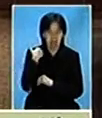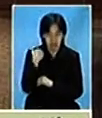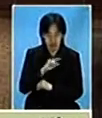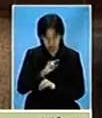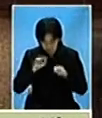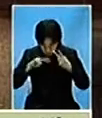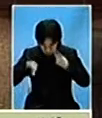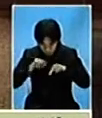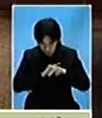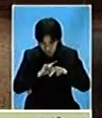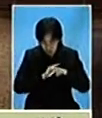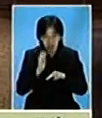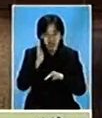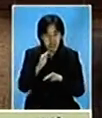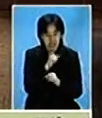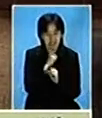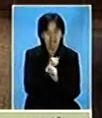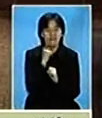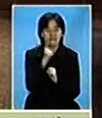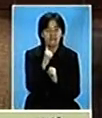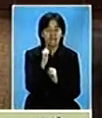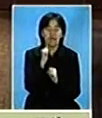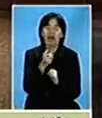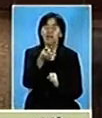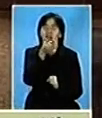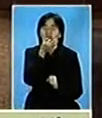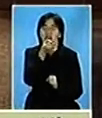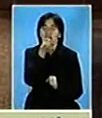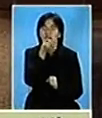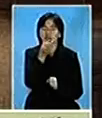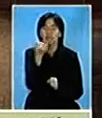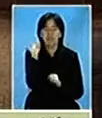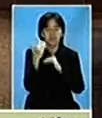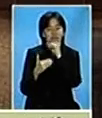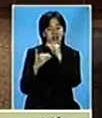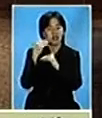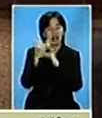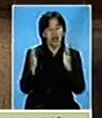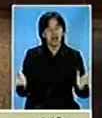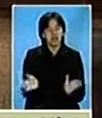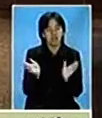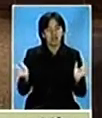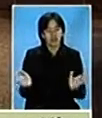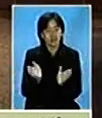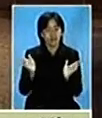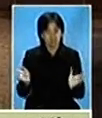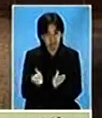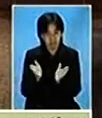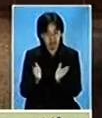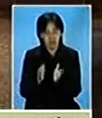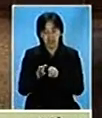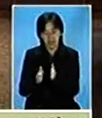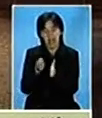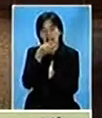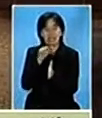แลเพื่อเกิดความสมบูรณ์ในการประกอบวิชาชีพและในการพัฒนาในการส่งเสริมของสาขานี้โด